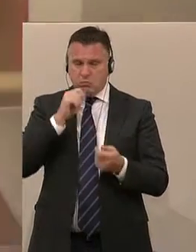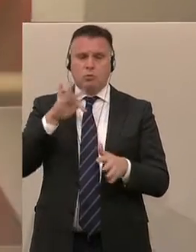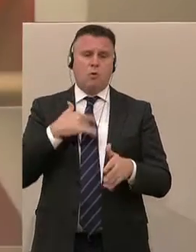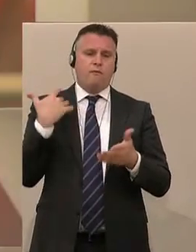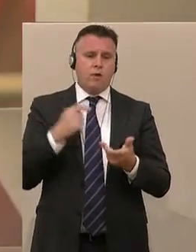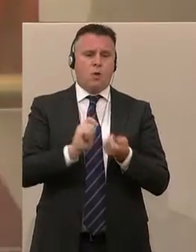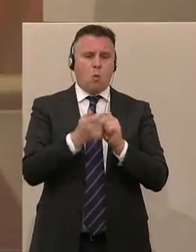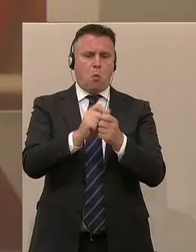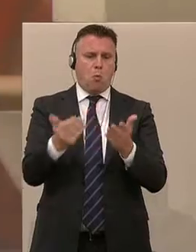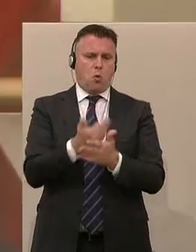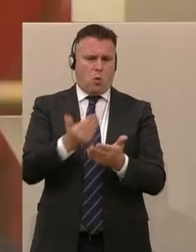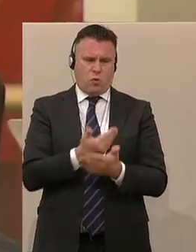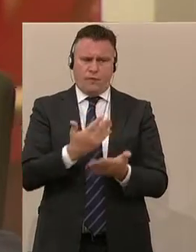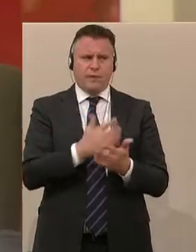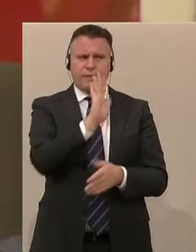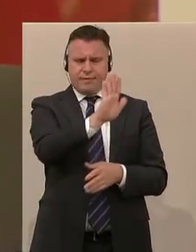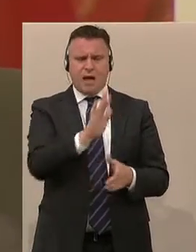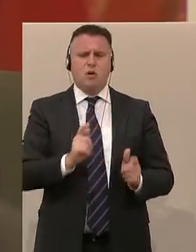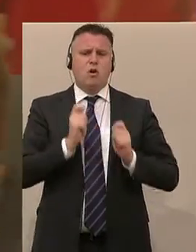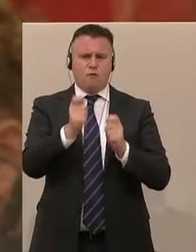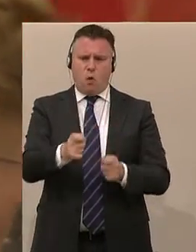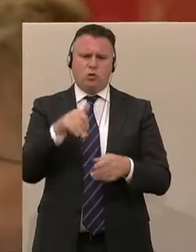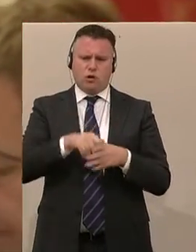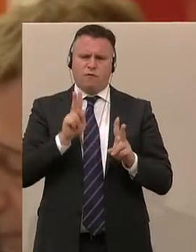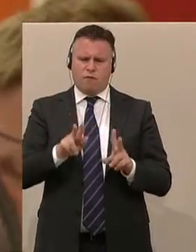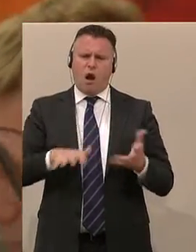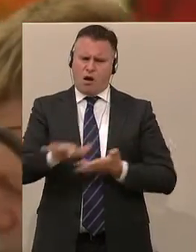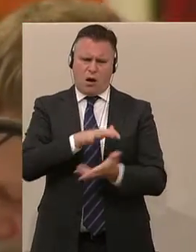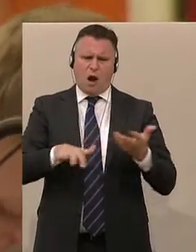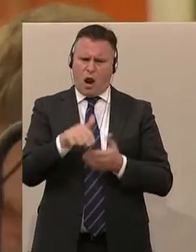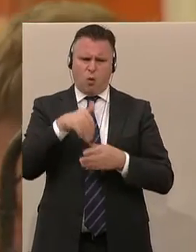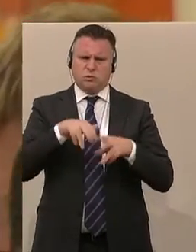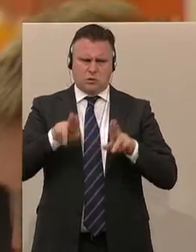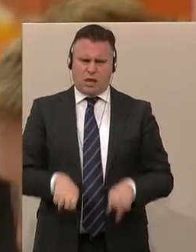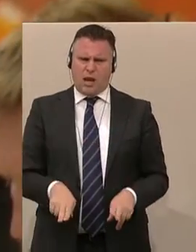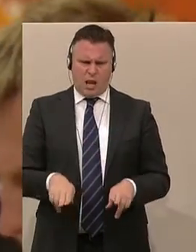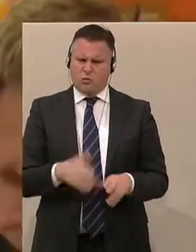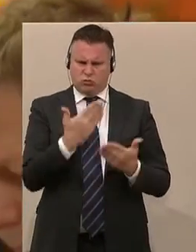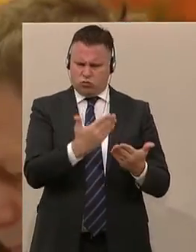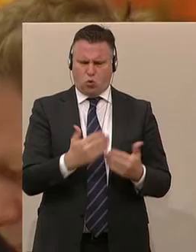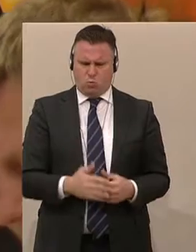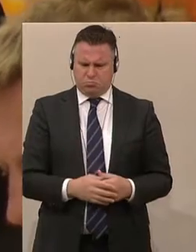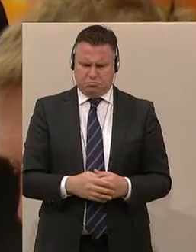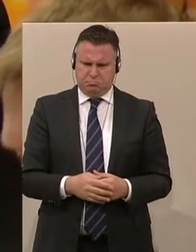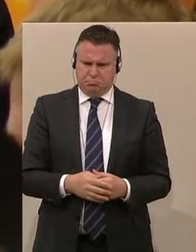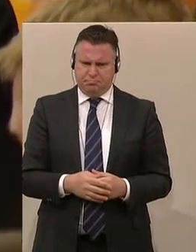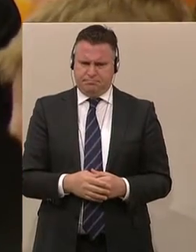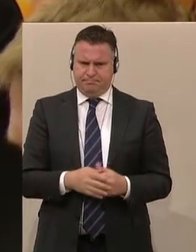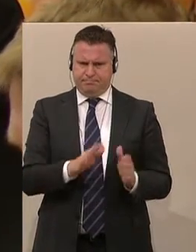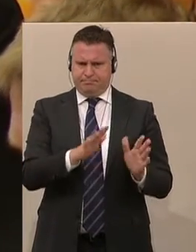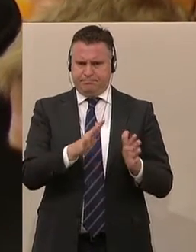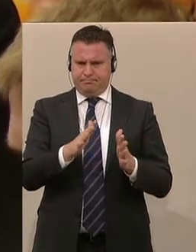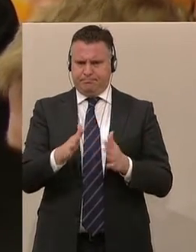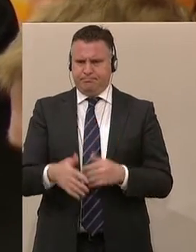Also Ihr Vorschlag würde zu einem ziemlichen Rechtschaos führen, wenn wir das zu Ende denken.